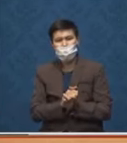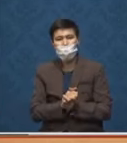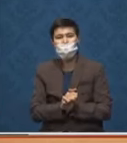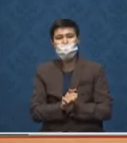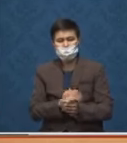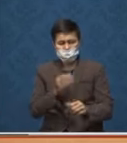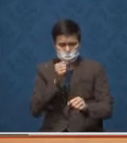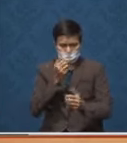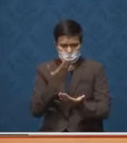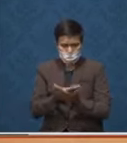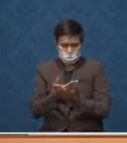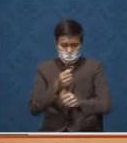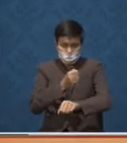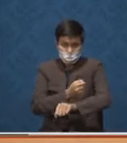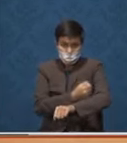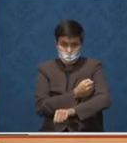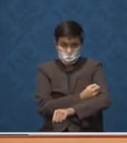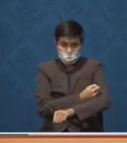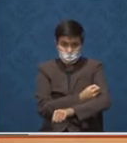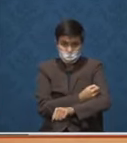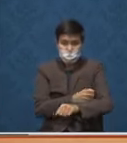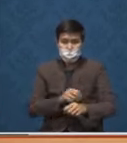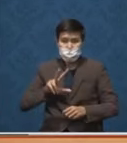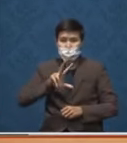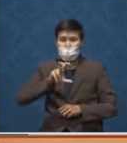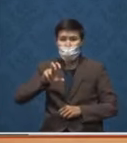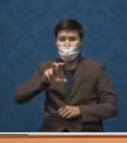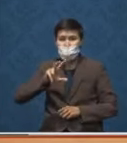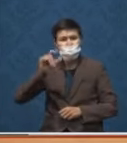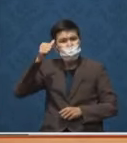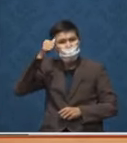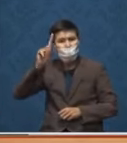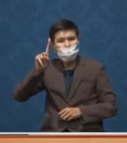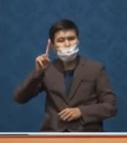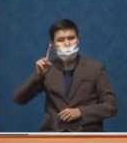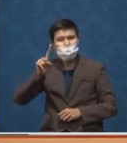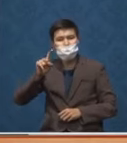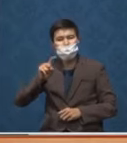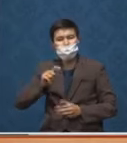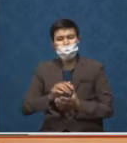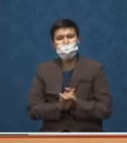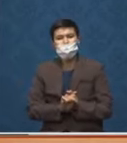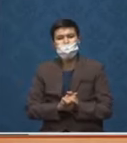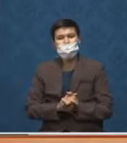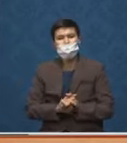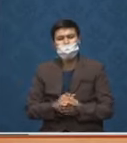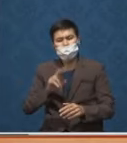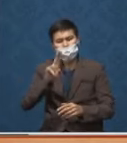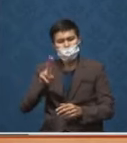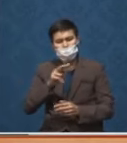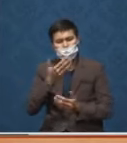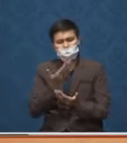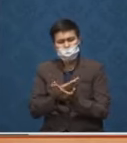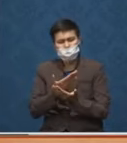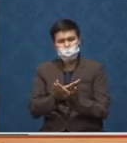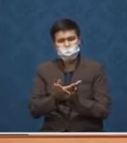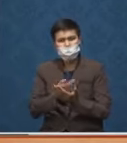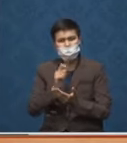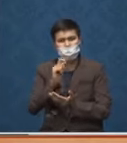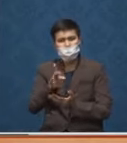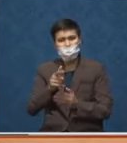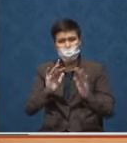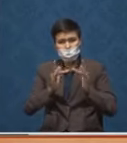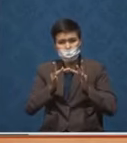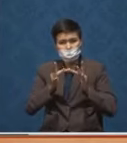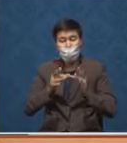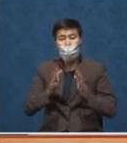นะคะเพื่อจ่ายเน็ตที่เฉลี่ยทั้งประเทศเนี่ยใช้กันอยู่ประมาณ25กิกะไบต์ต่อเดือนเนี่ยคนไทยจำเป็นจะต้องทำง